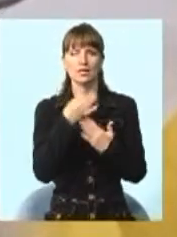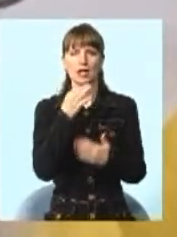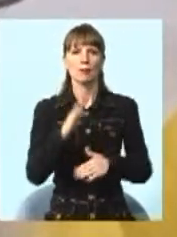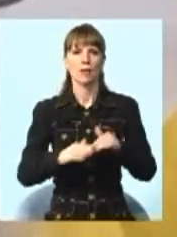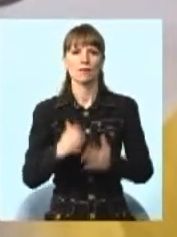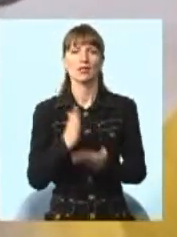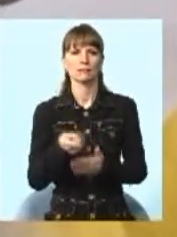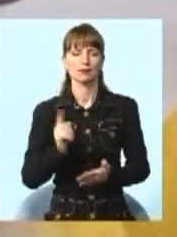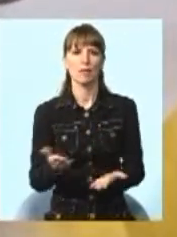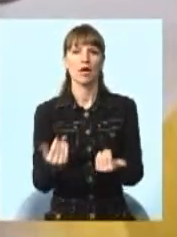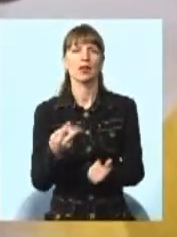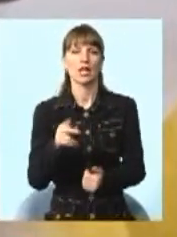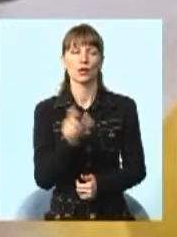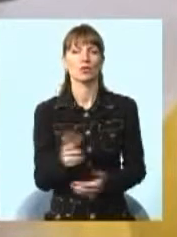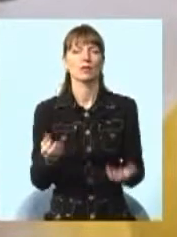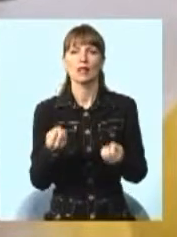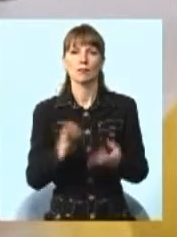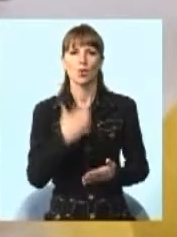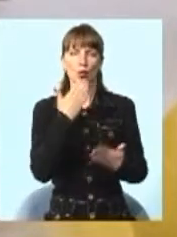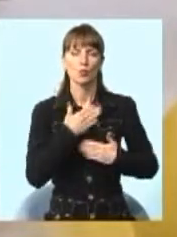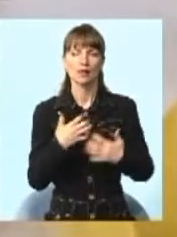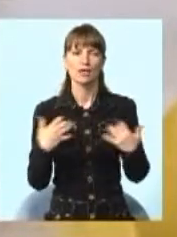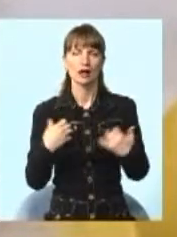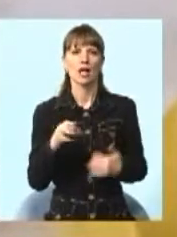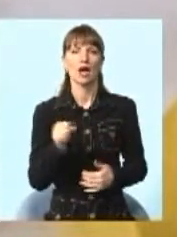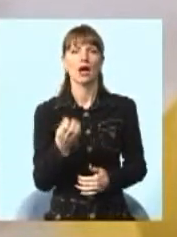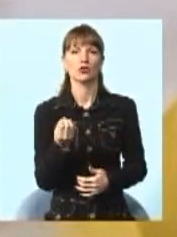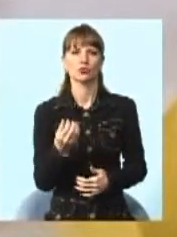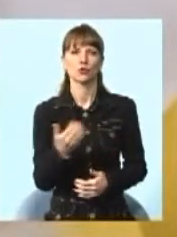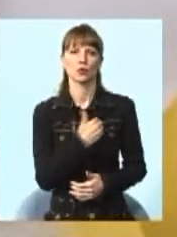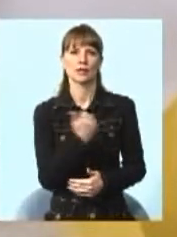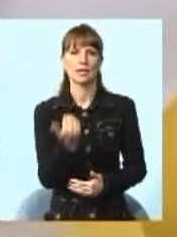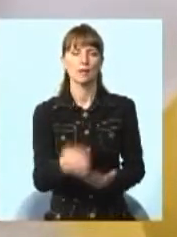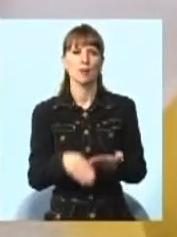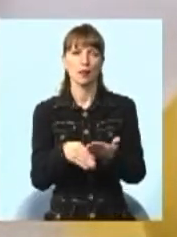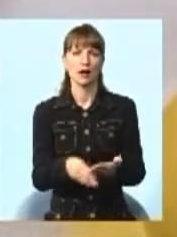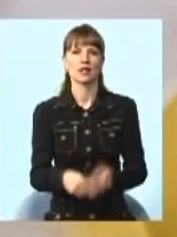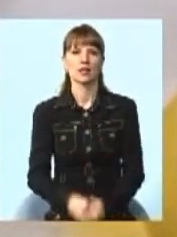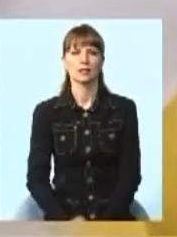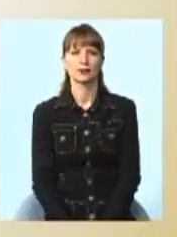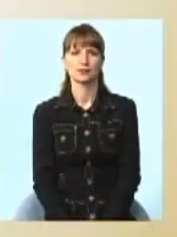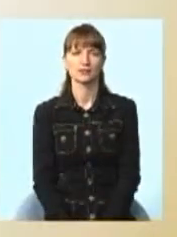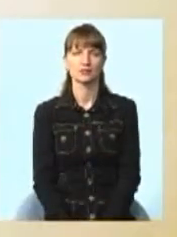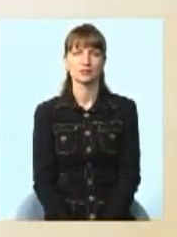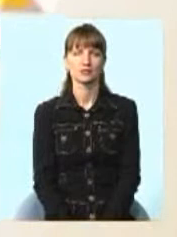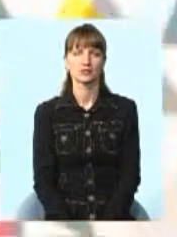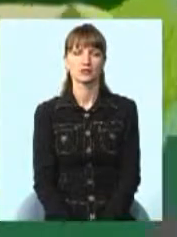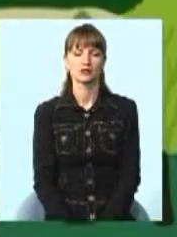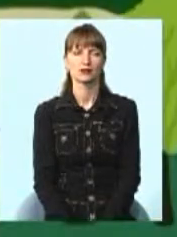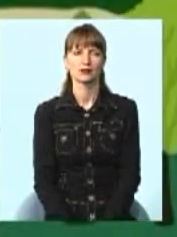справжнім покликанням для людей, котрі не просто люблять тварин, а й прагнуть їм допомагати.